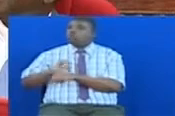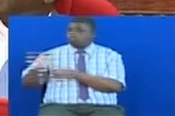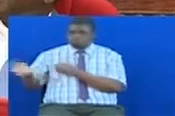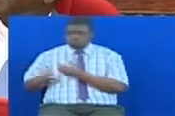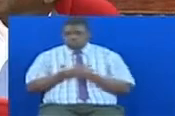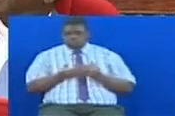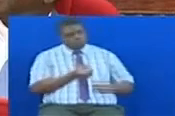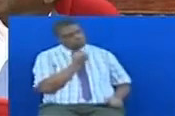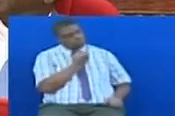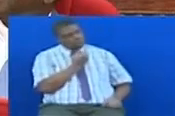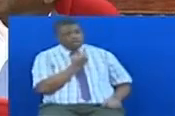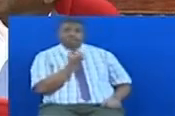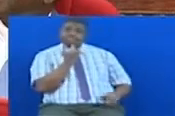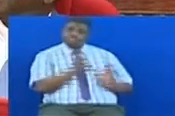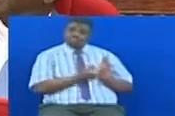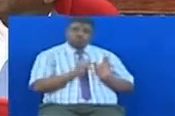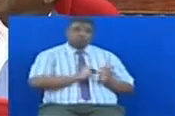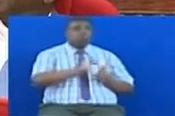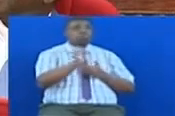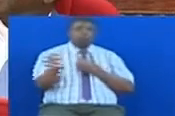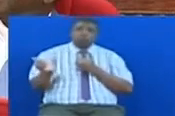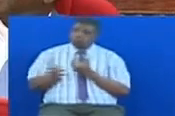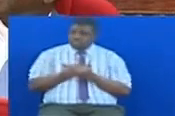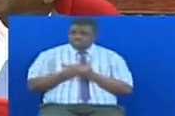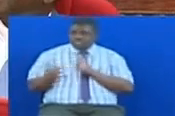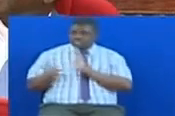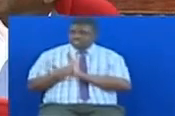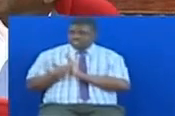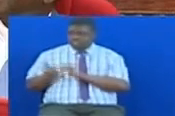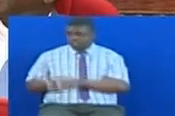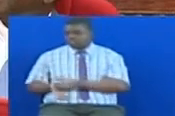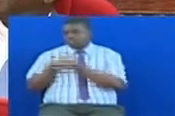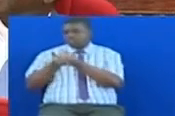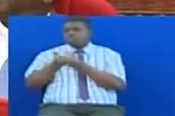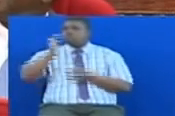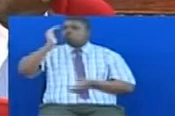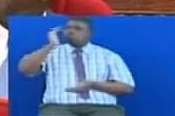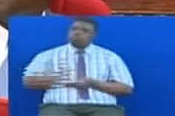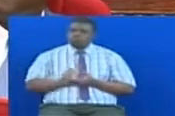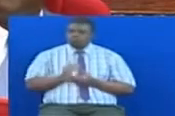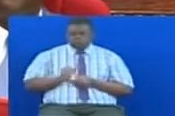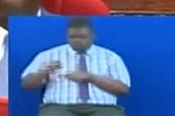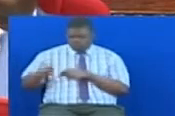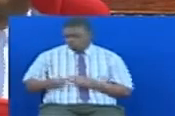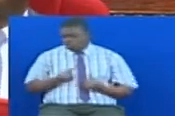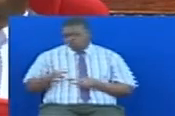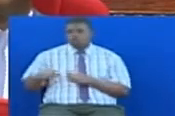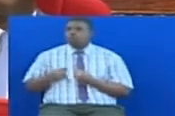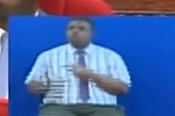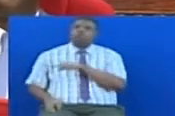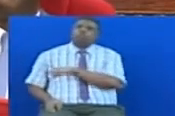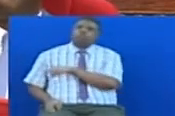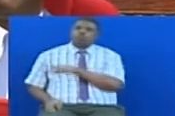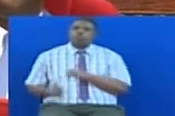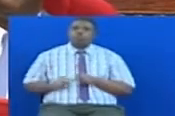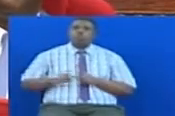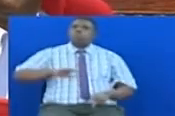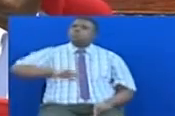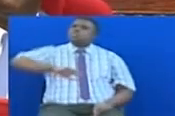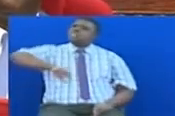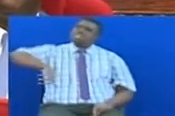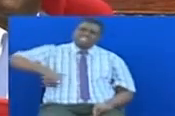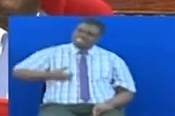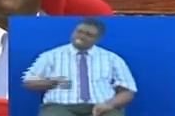kama tutakaporudi, ni sheria ambayo inaweza kutusaidia sana kupunguza huu mgogoro mheshimiwa naibu spika. Swala la wizi mheshimiwa naibu